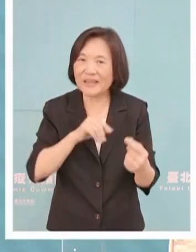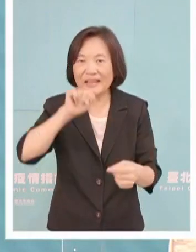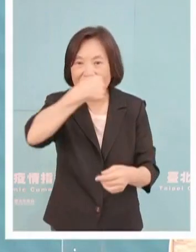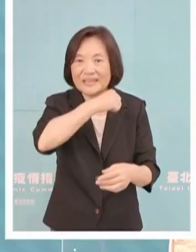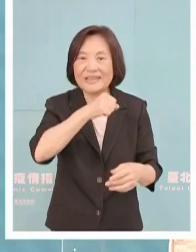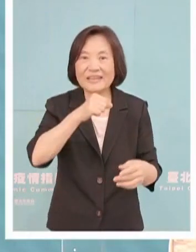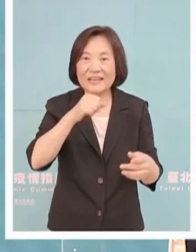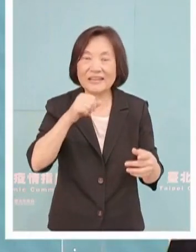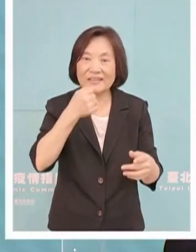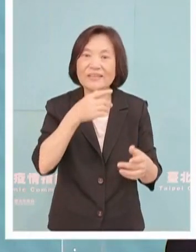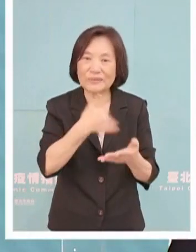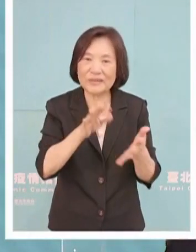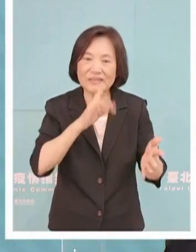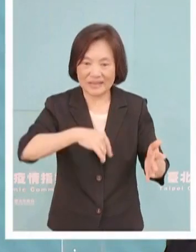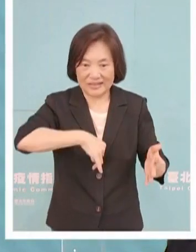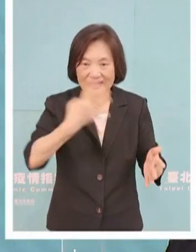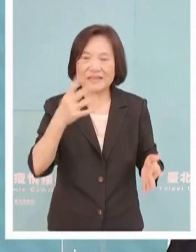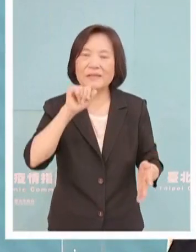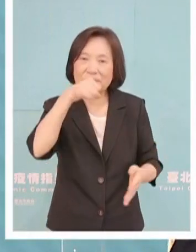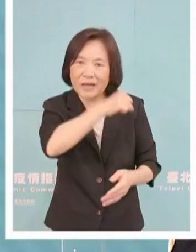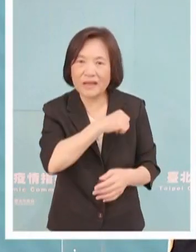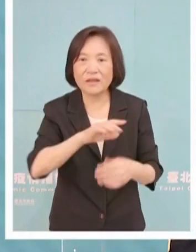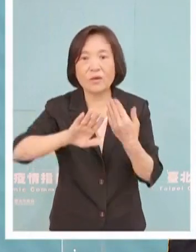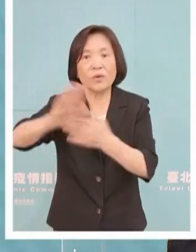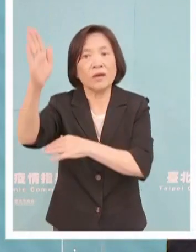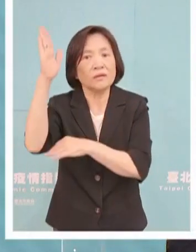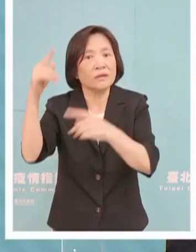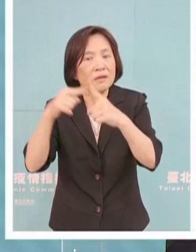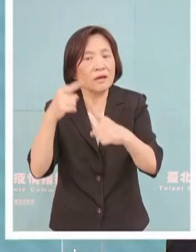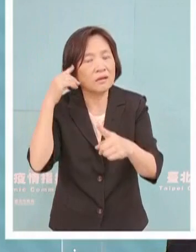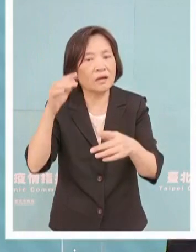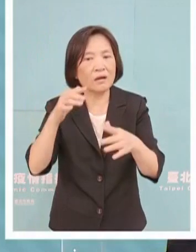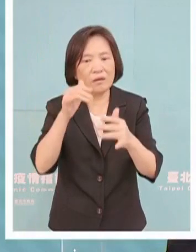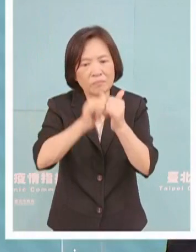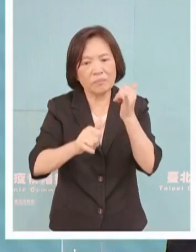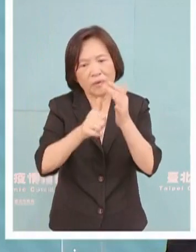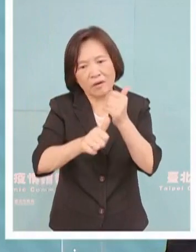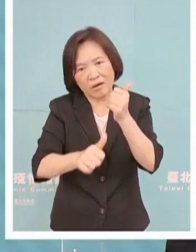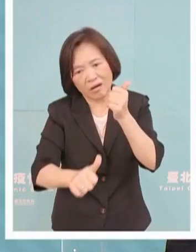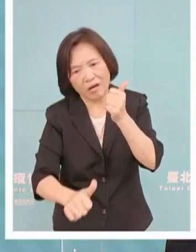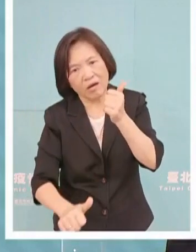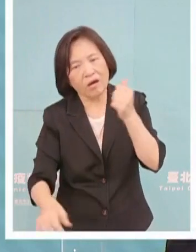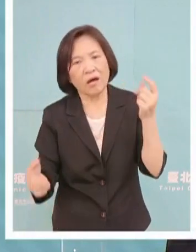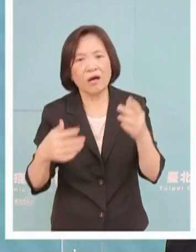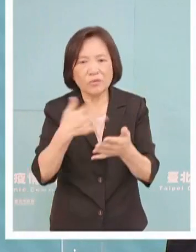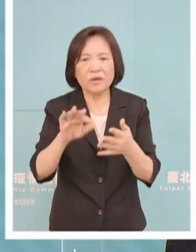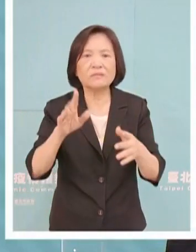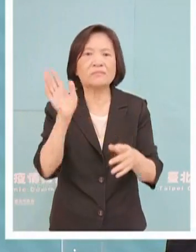本来就是我的主张啊。坦白讲就算是外省人到第三代第四代他都是台湾人